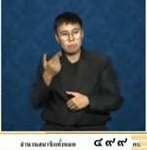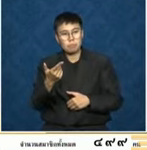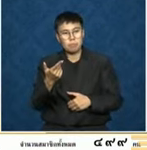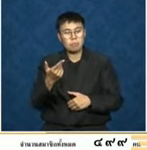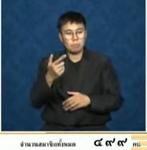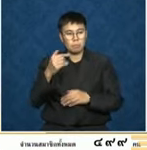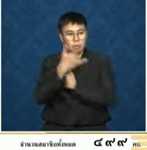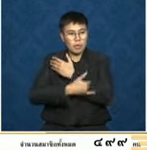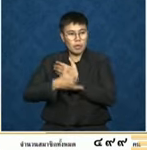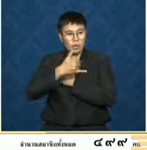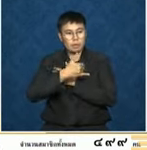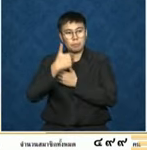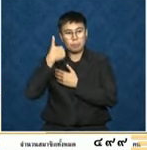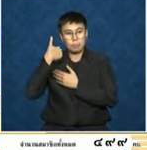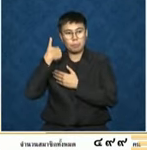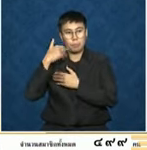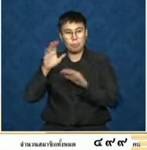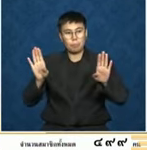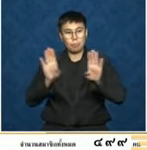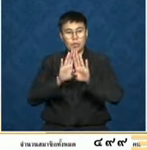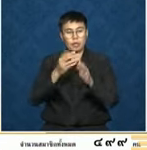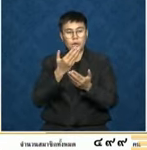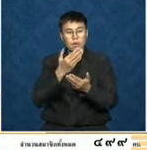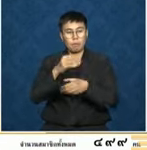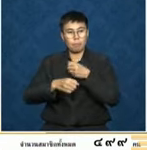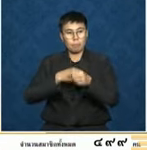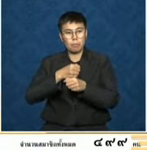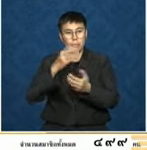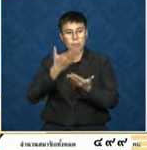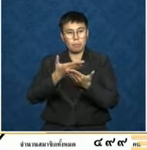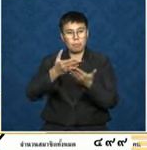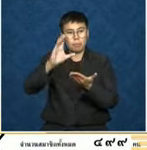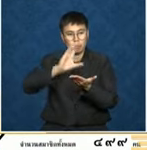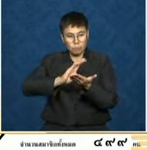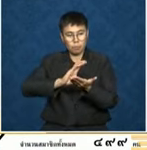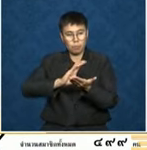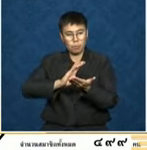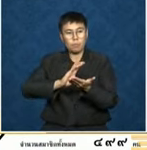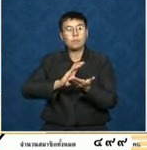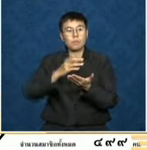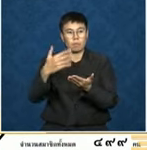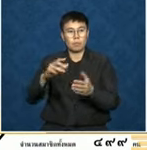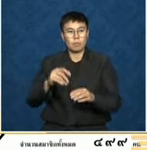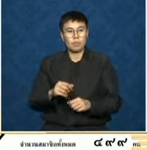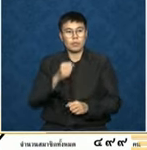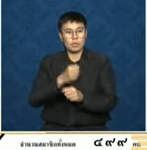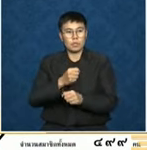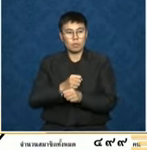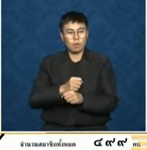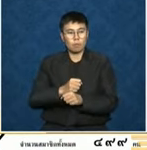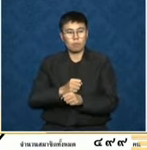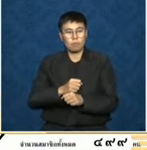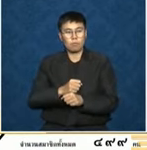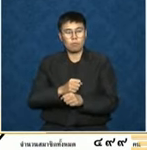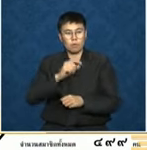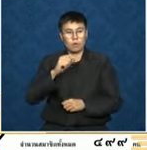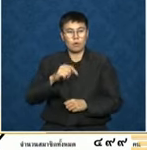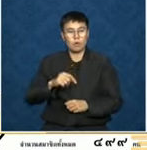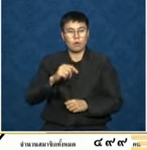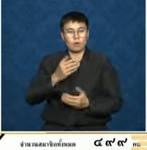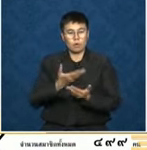ขามีการปิดปีงบประมาณยังไงบ้างนะครับลดความซับซ้อนในการประสานงานต่างประเทศปรับตัวให้เ